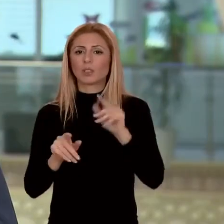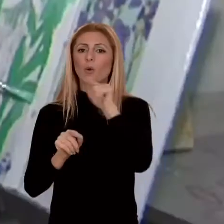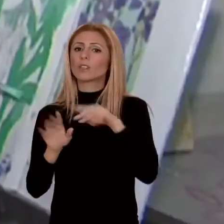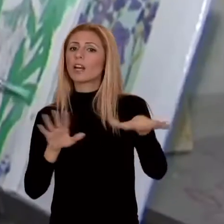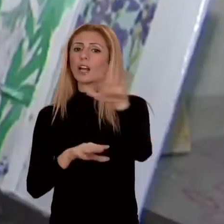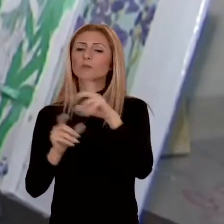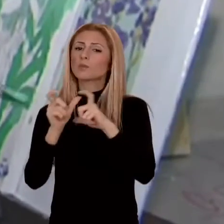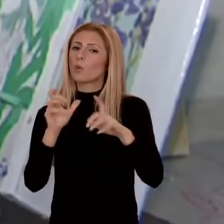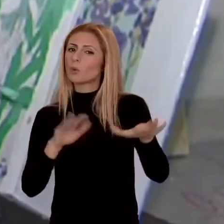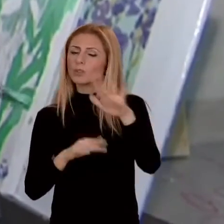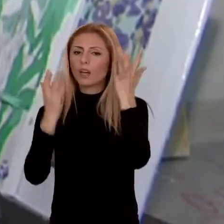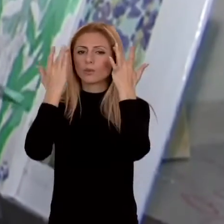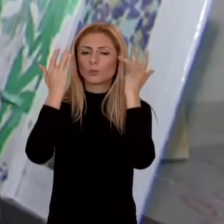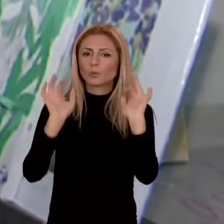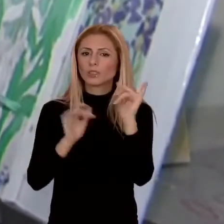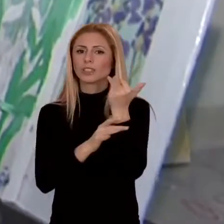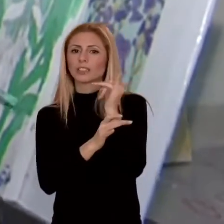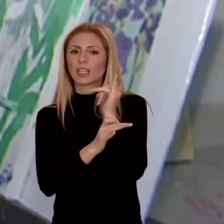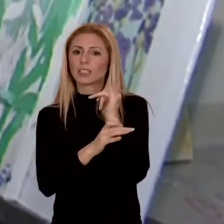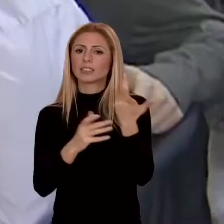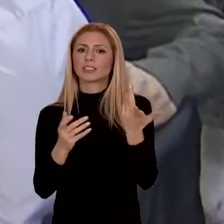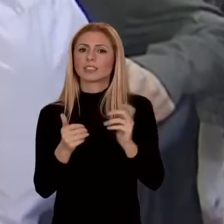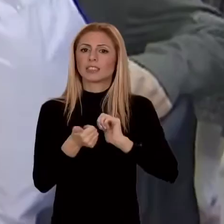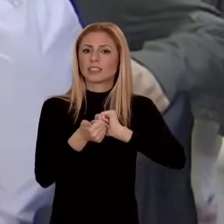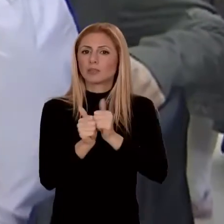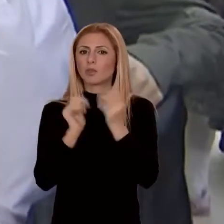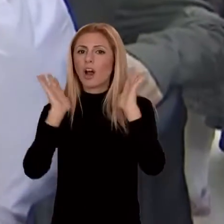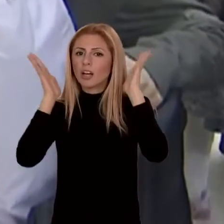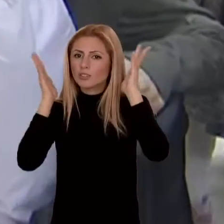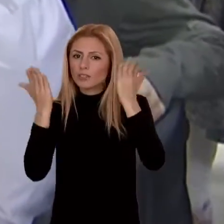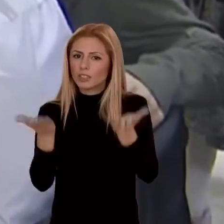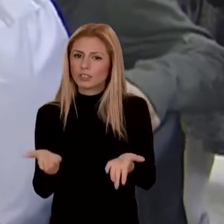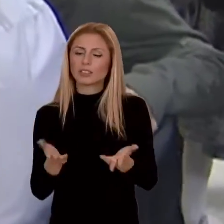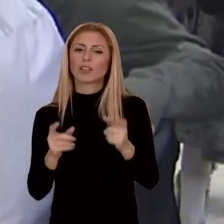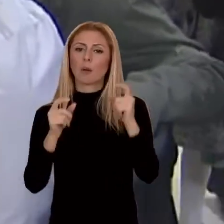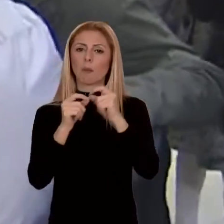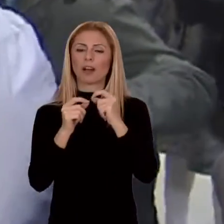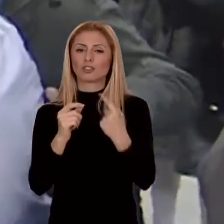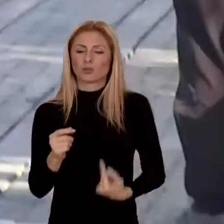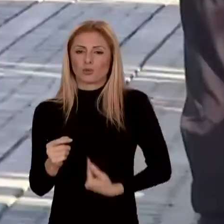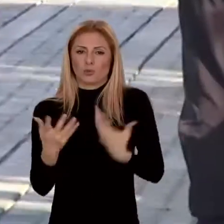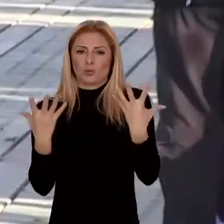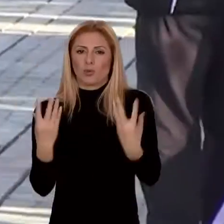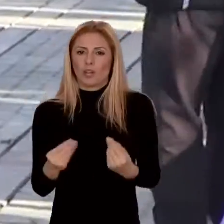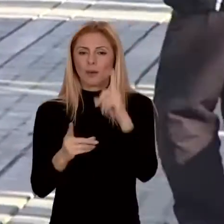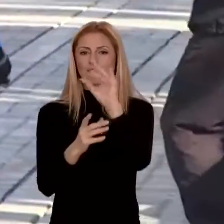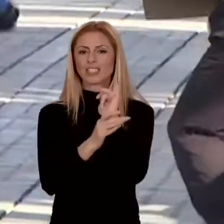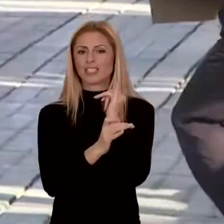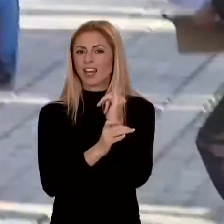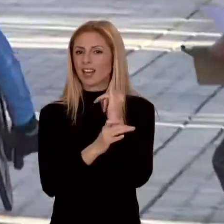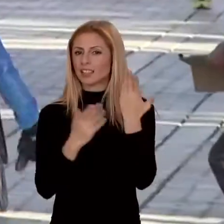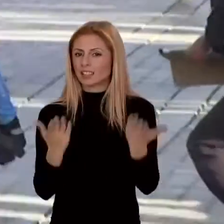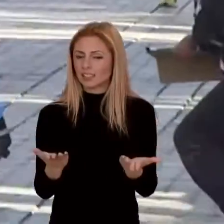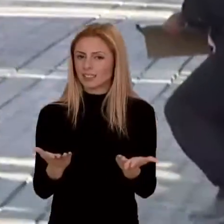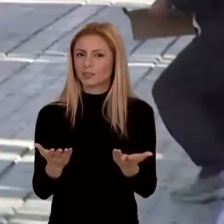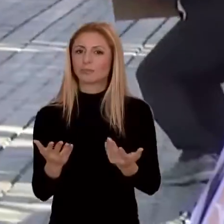artık sosyal, kültürel, sanatsal ve sportif etkinliklerde Bağcılar'ın gururu olan bir sanatçı,